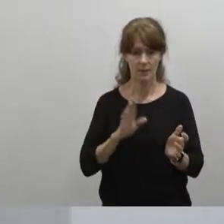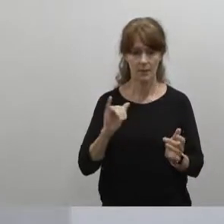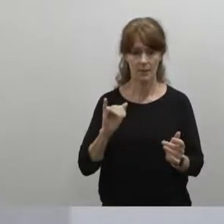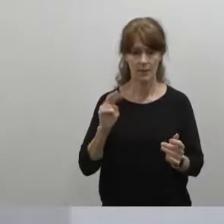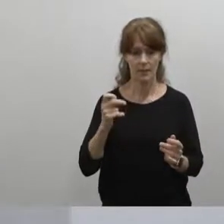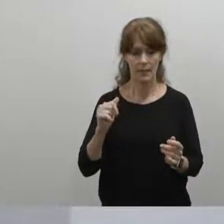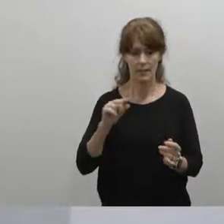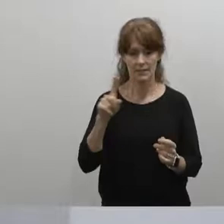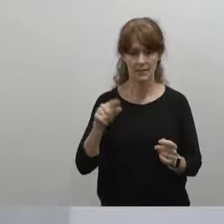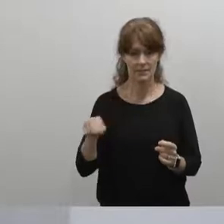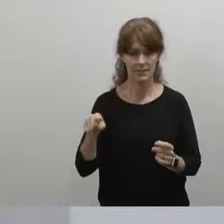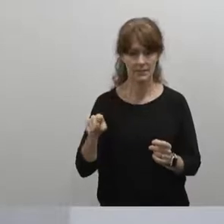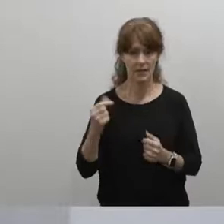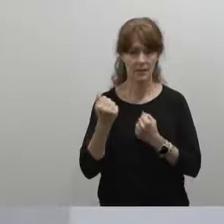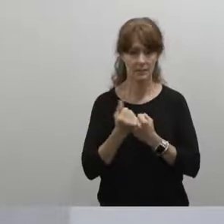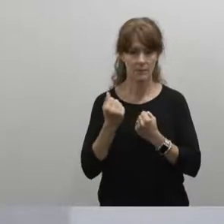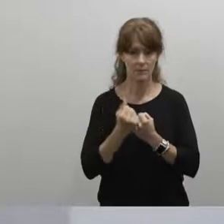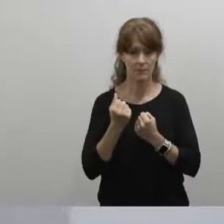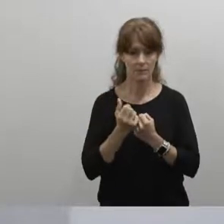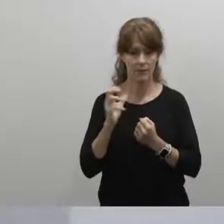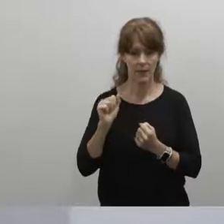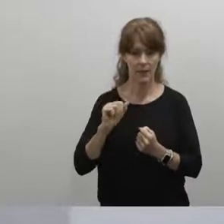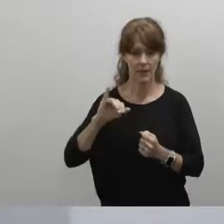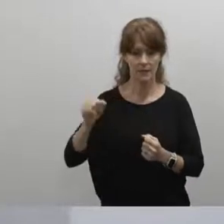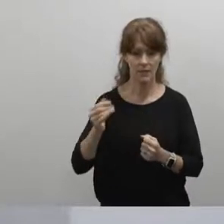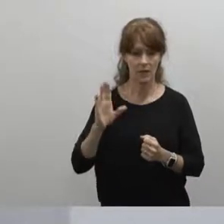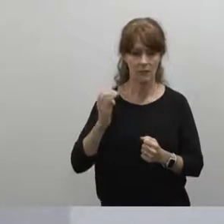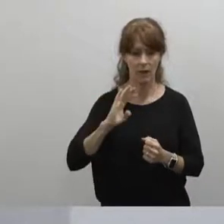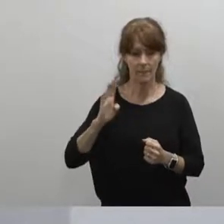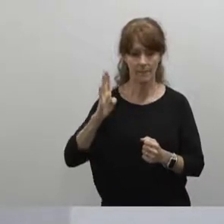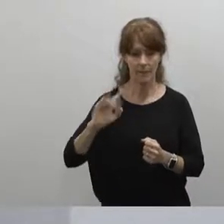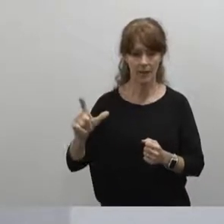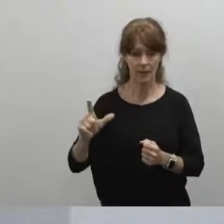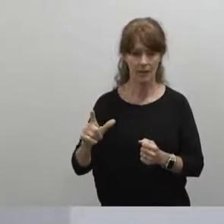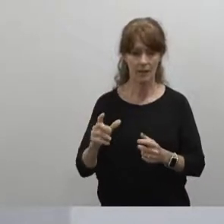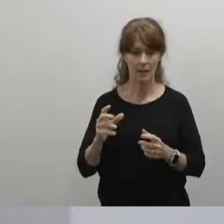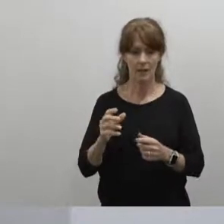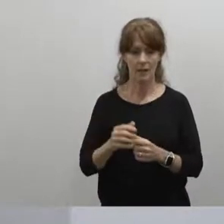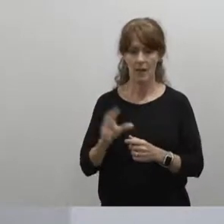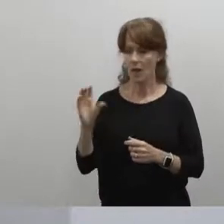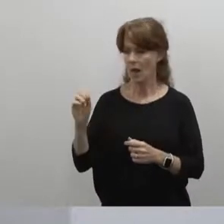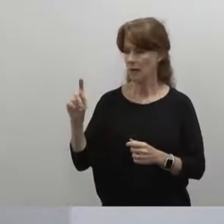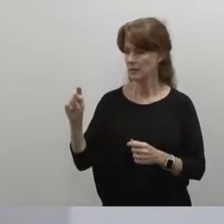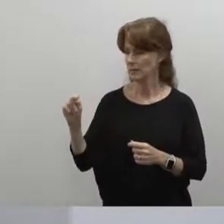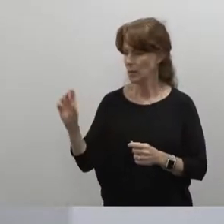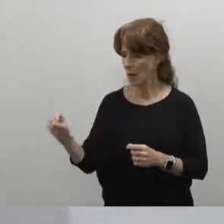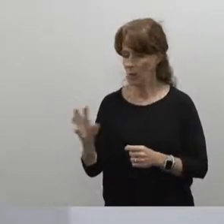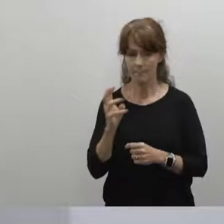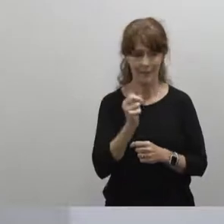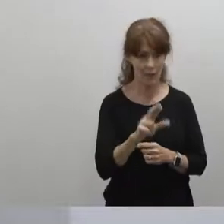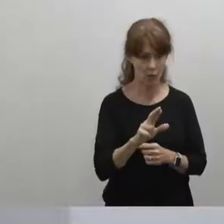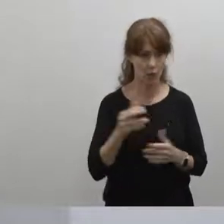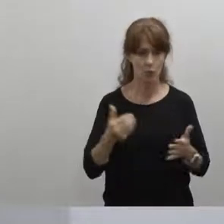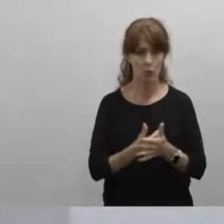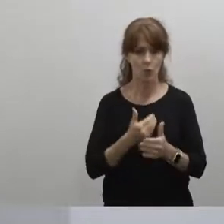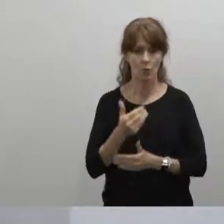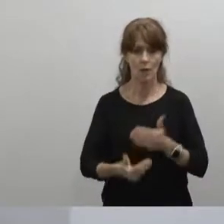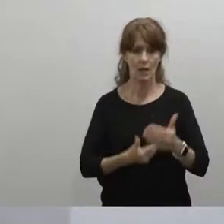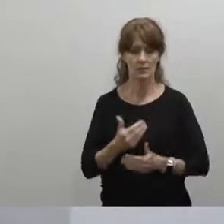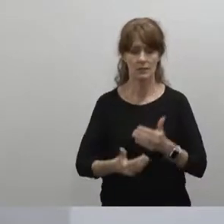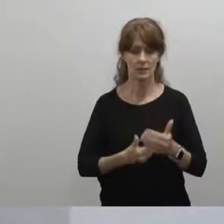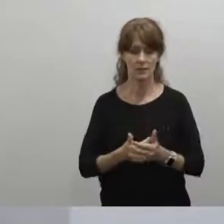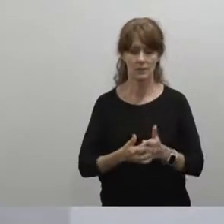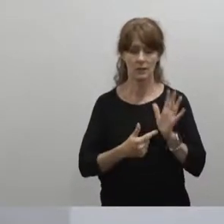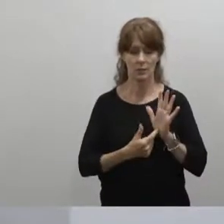hay đôi chi doctor Benitez bàn thuê ca sponsor chỉ mùi lúc mà nè chú AJ